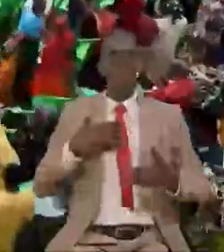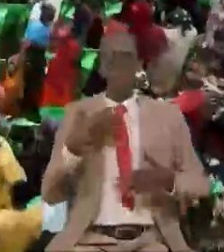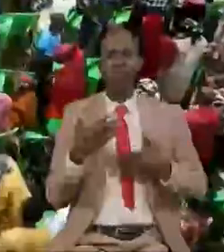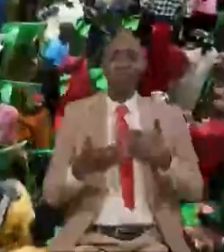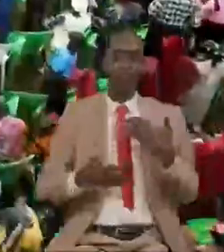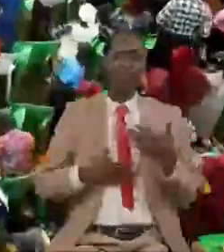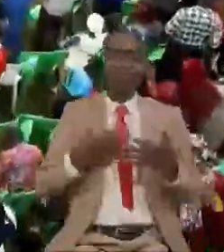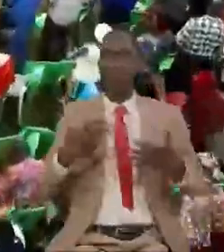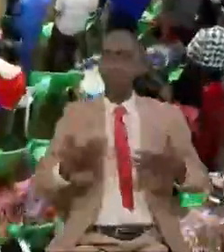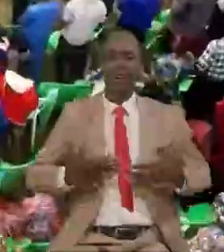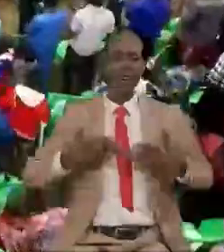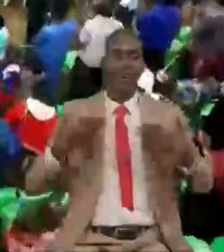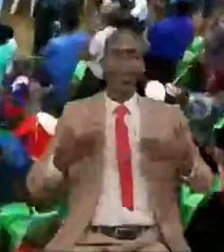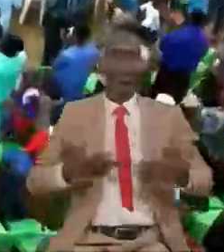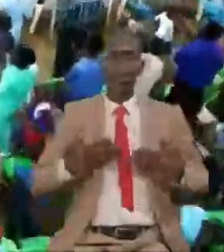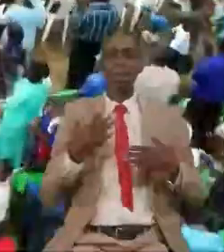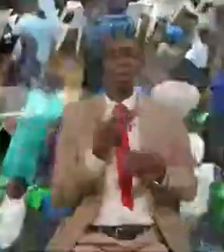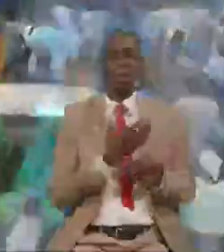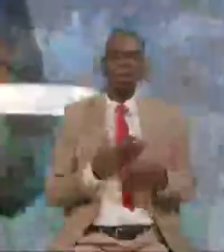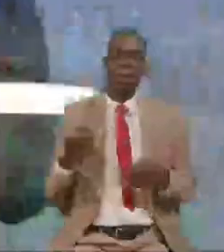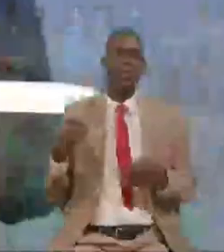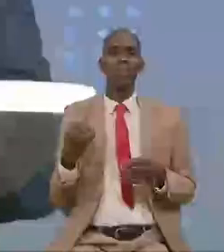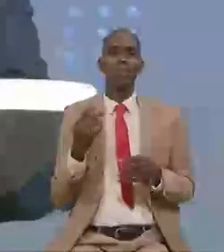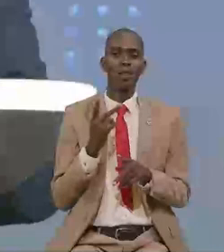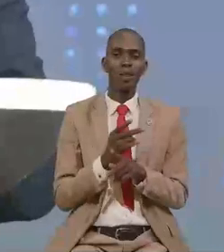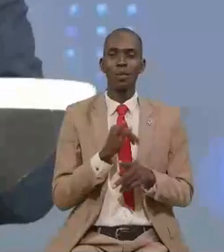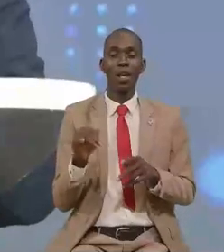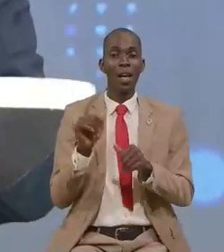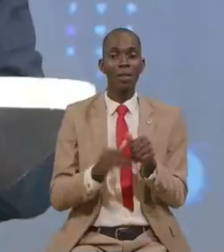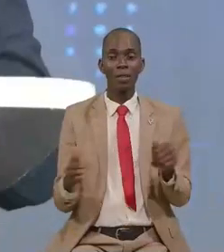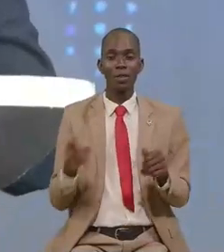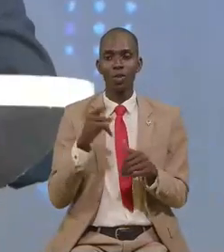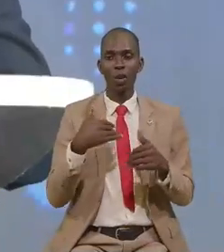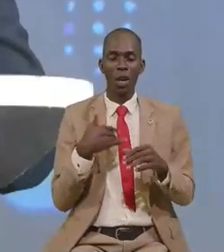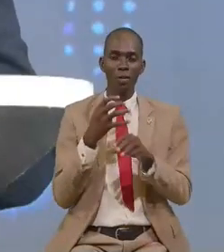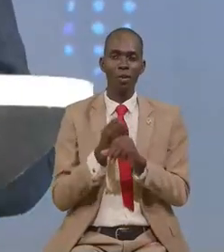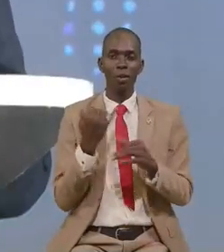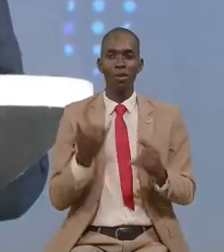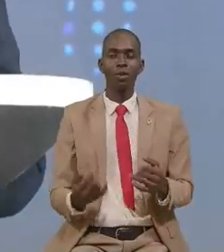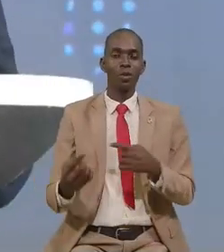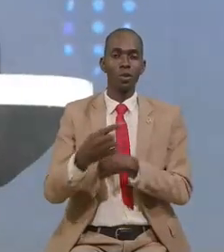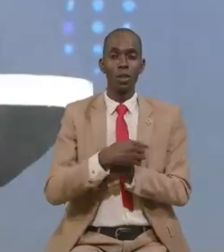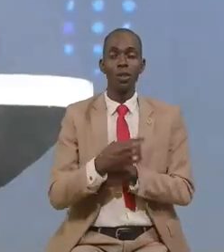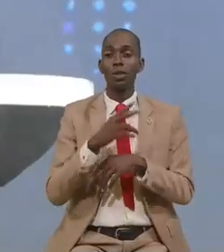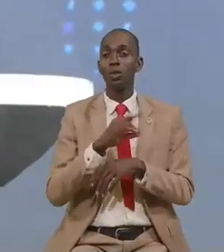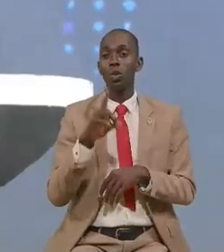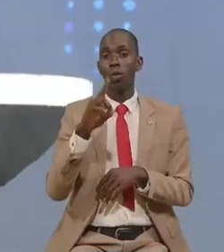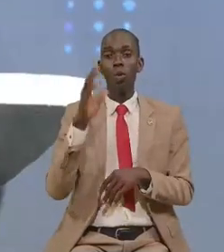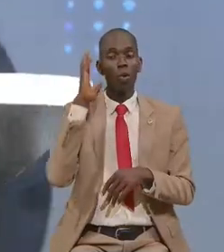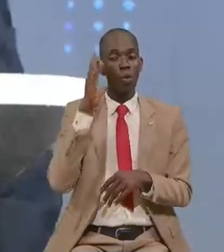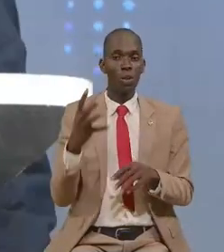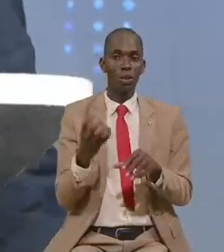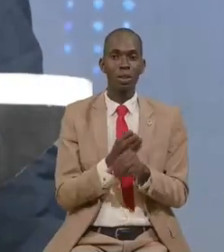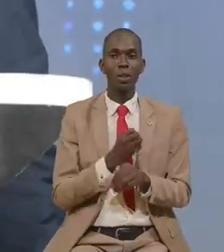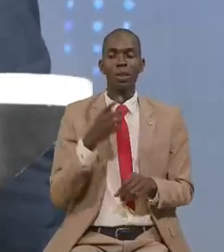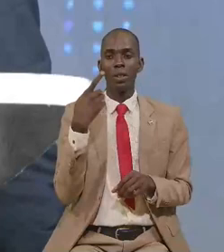dans l'enthousiasme et observe tout ce que tu as eu aujourd'hui. Personne ne pourra